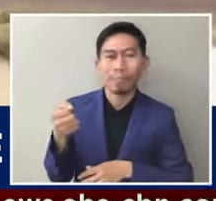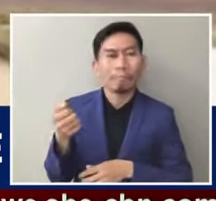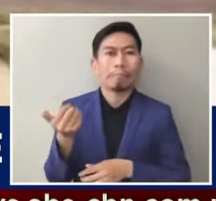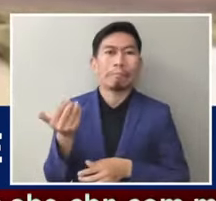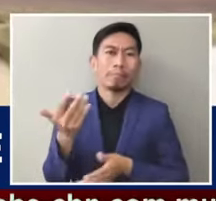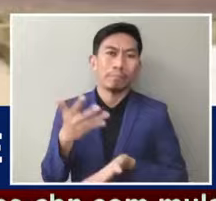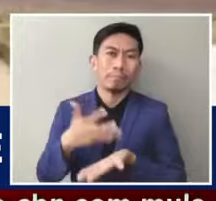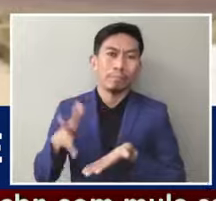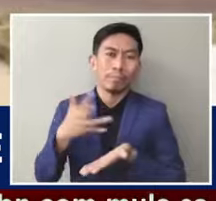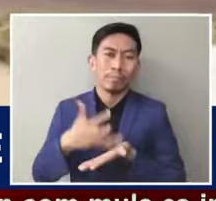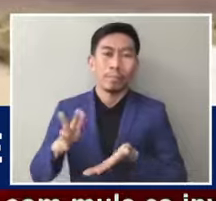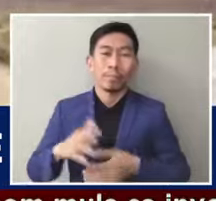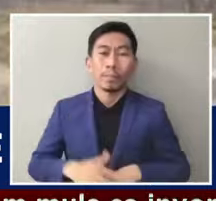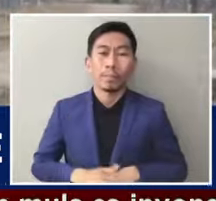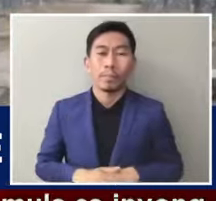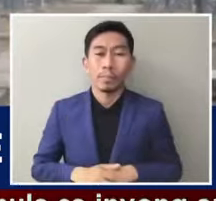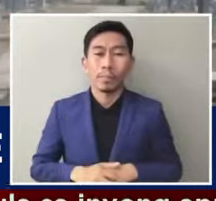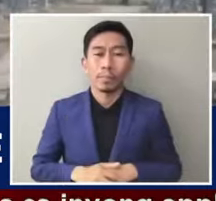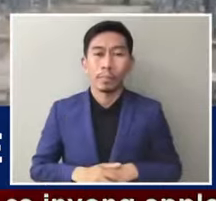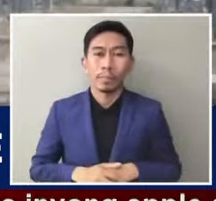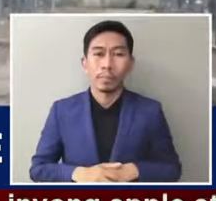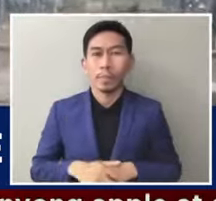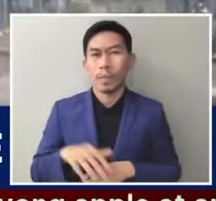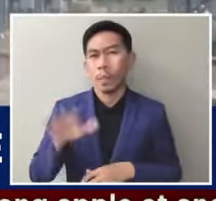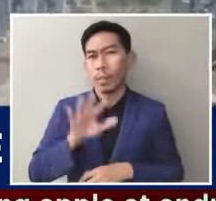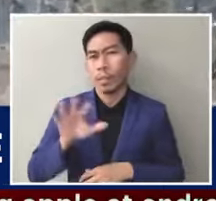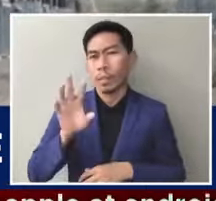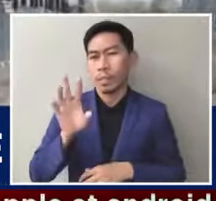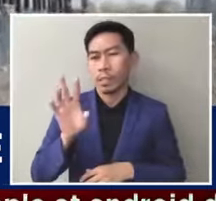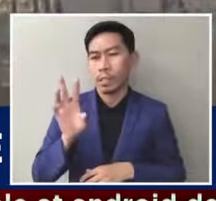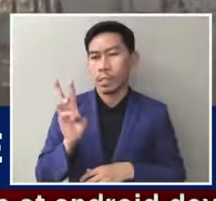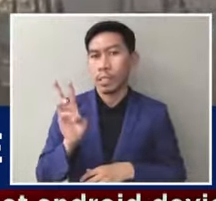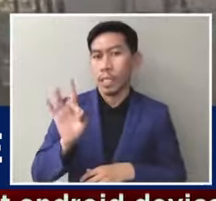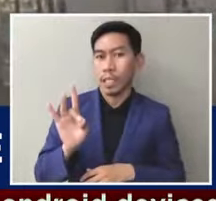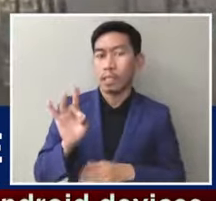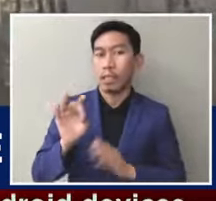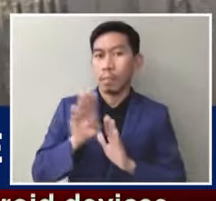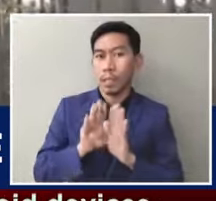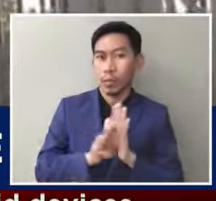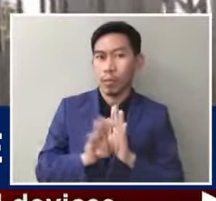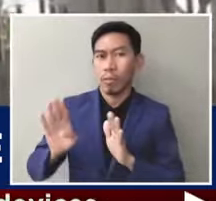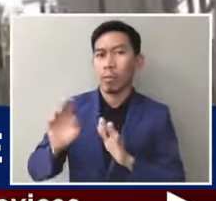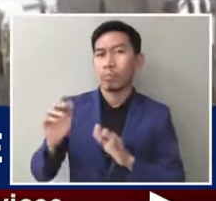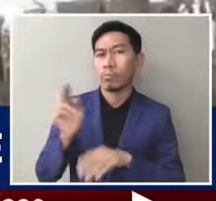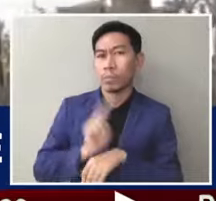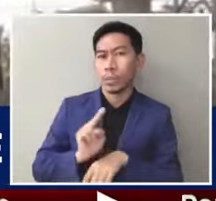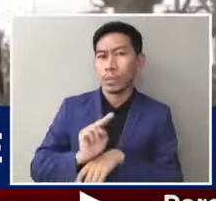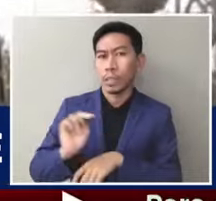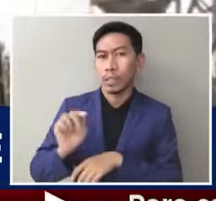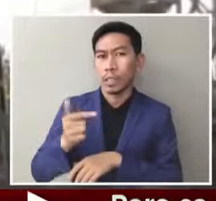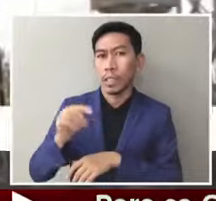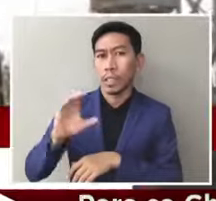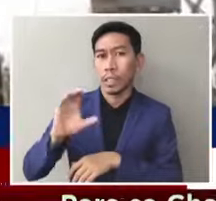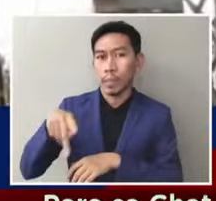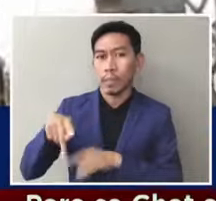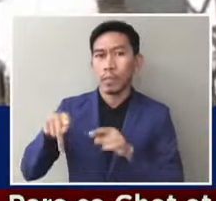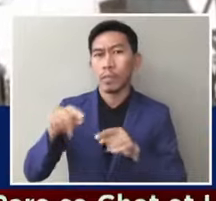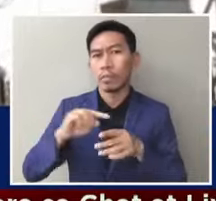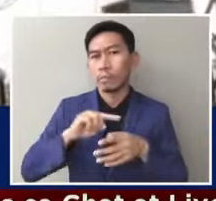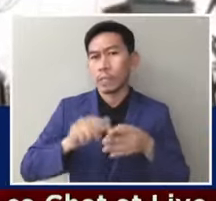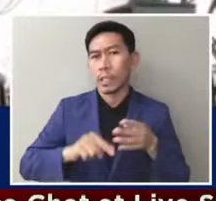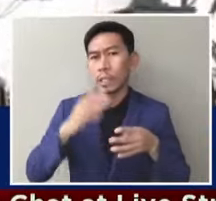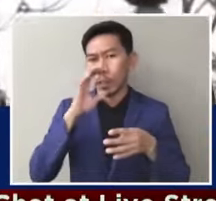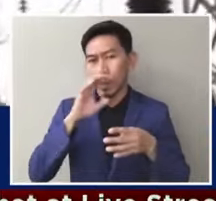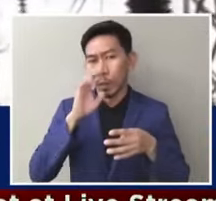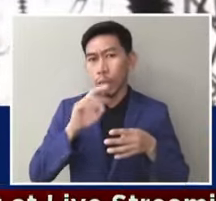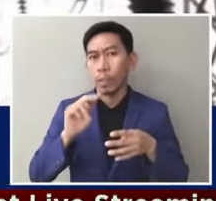Samantala, halos 68 billion pesos ang ginastos ng National Grid Corporation para sa Cebu, Negros Panay 230